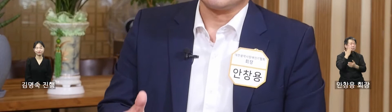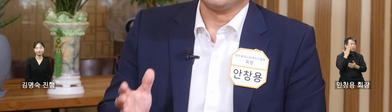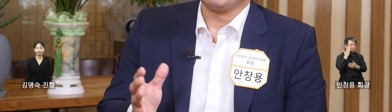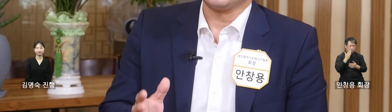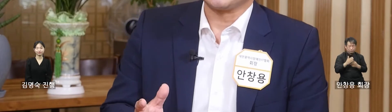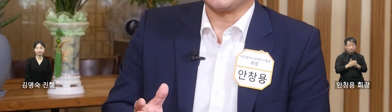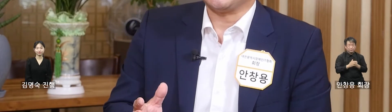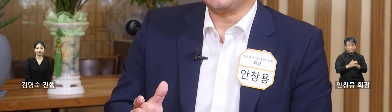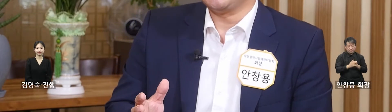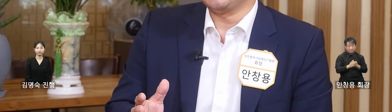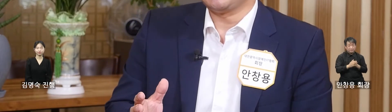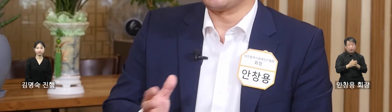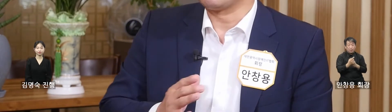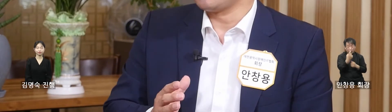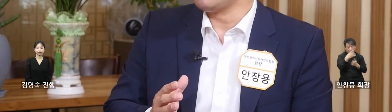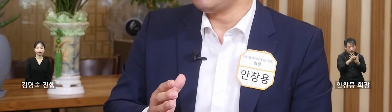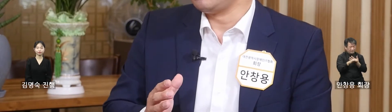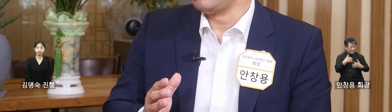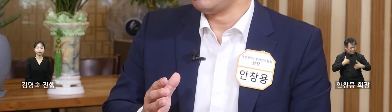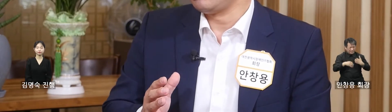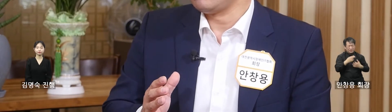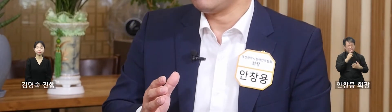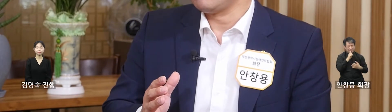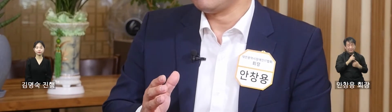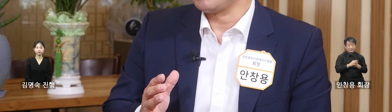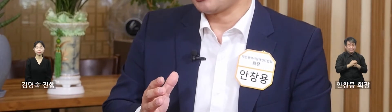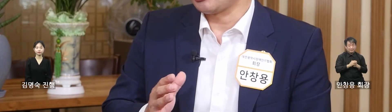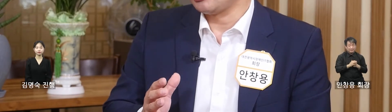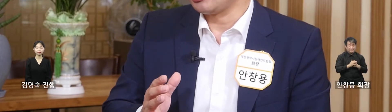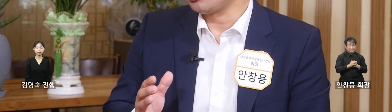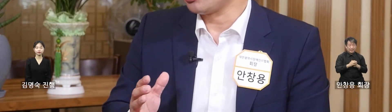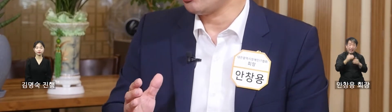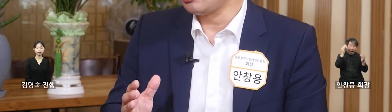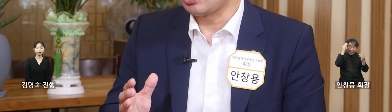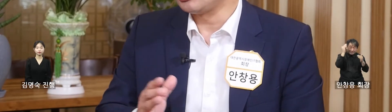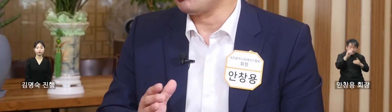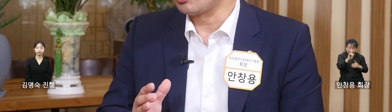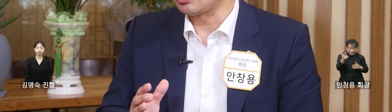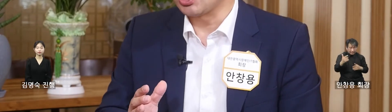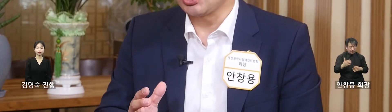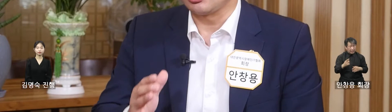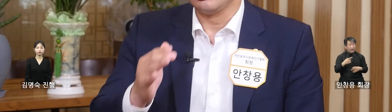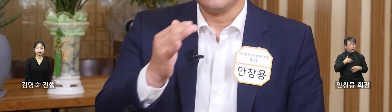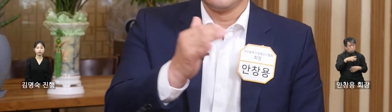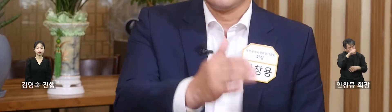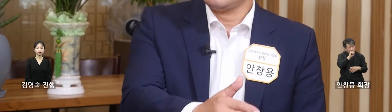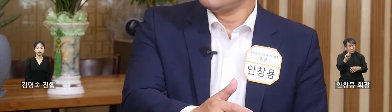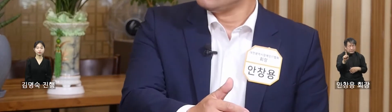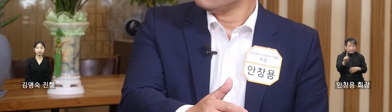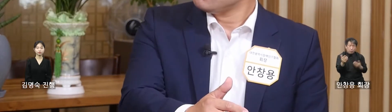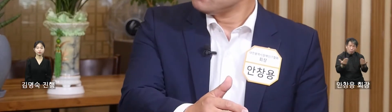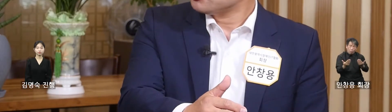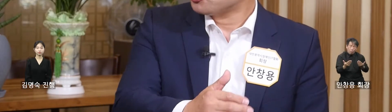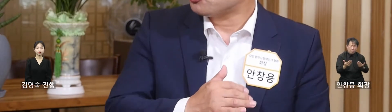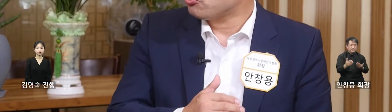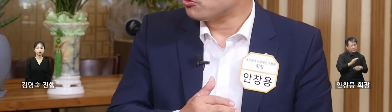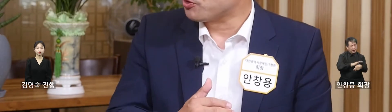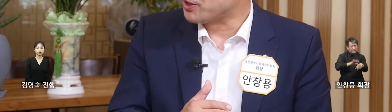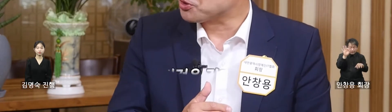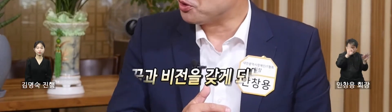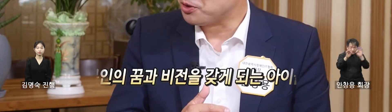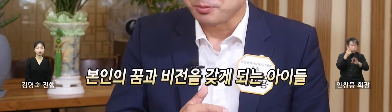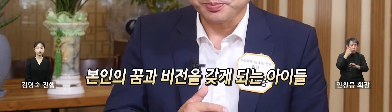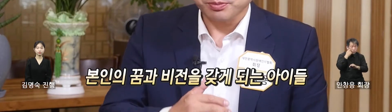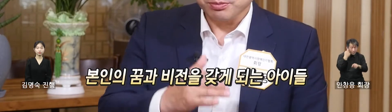아이들이 그동안 자신들의 적성을, 자기들의 적성을 알지 못했다가, 저희